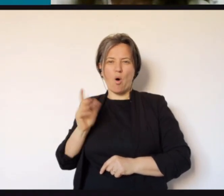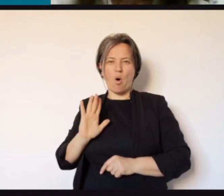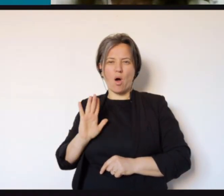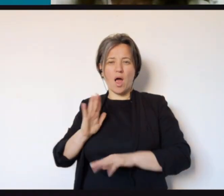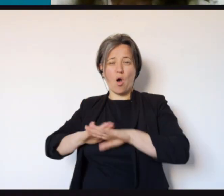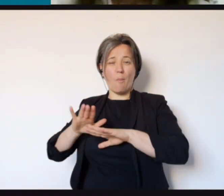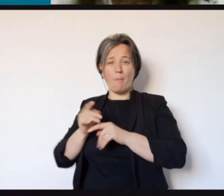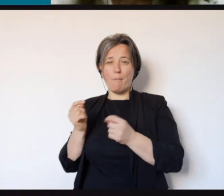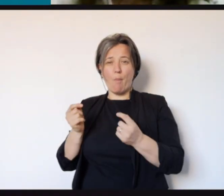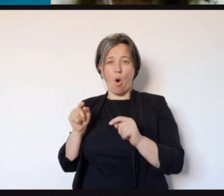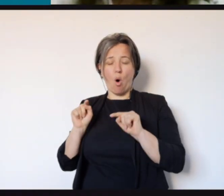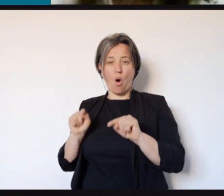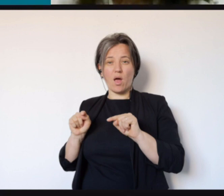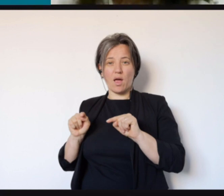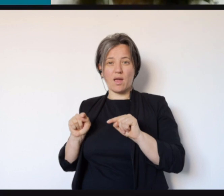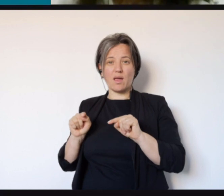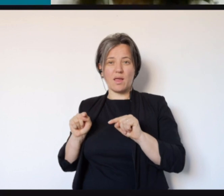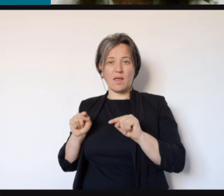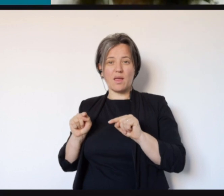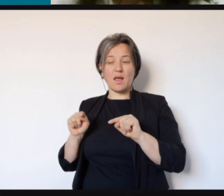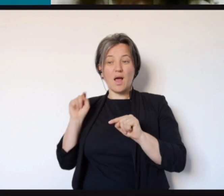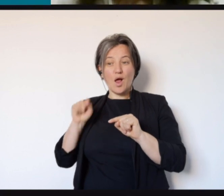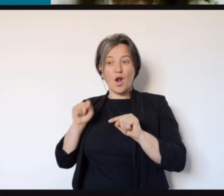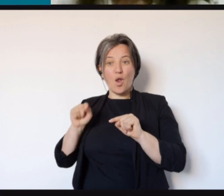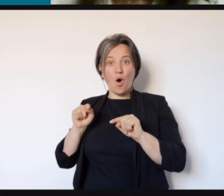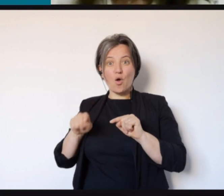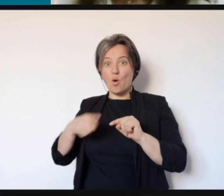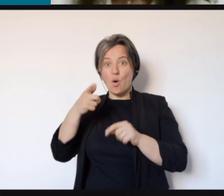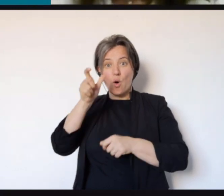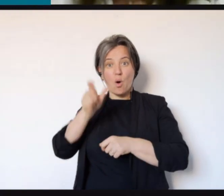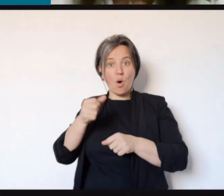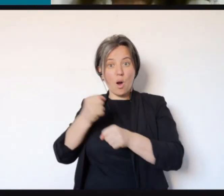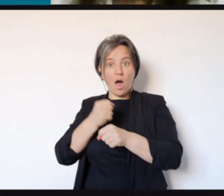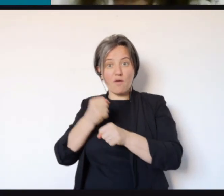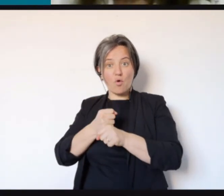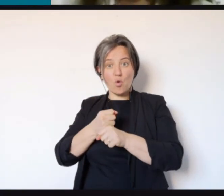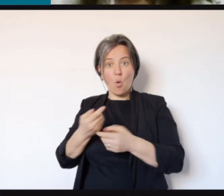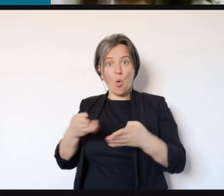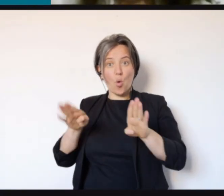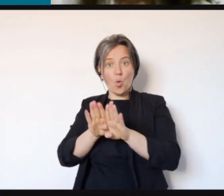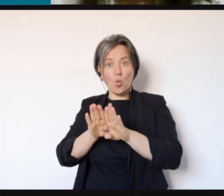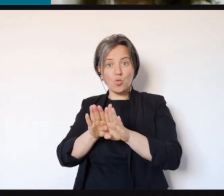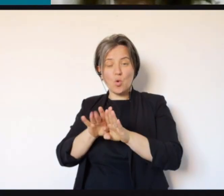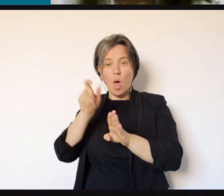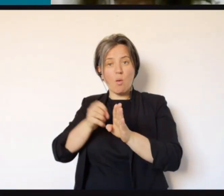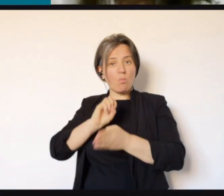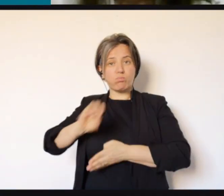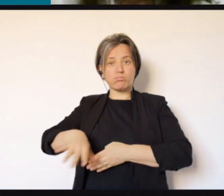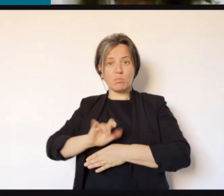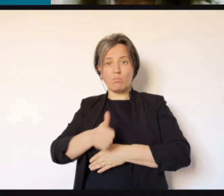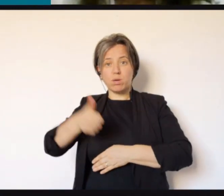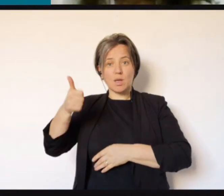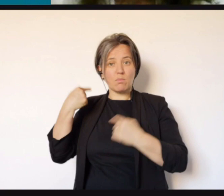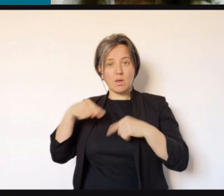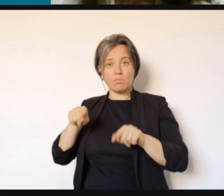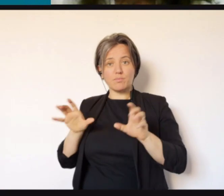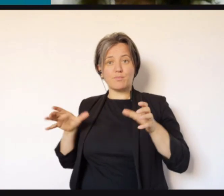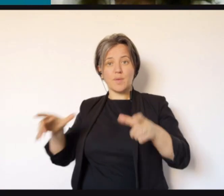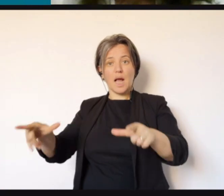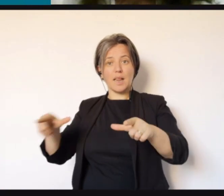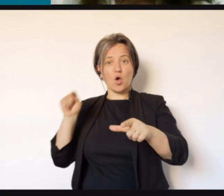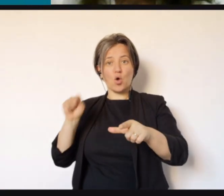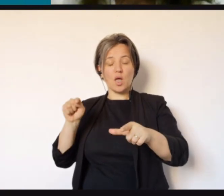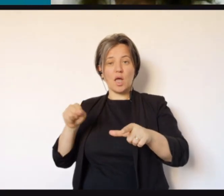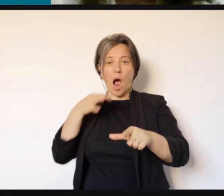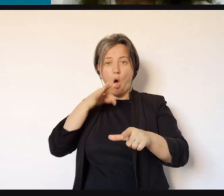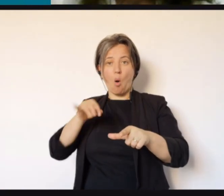competenze. Loro sono stati i primi che nella chiusura hanno perso il lavoro e poi